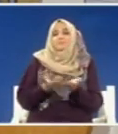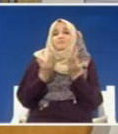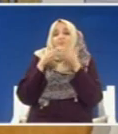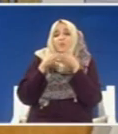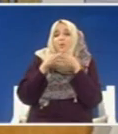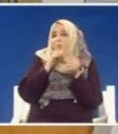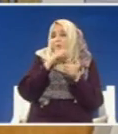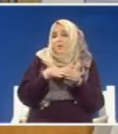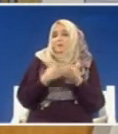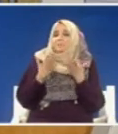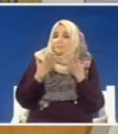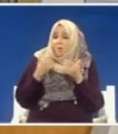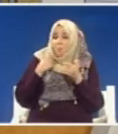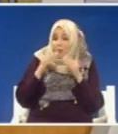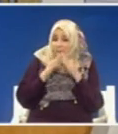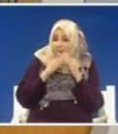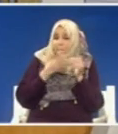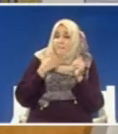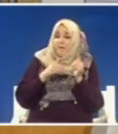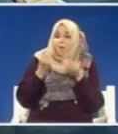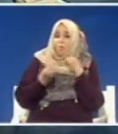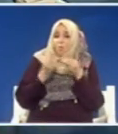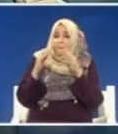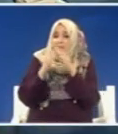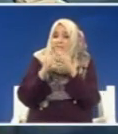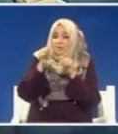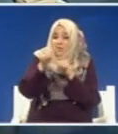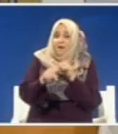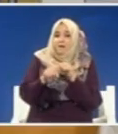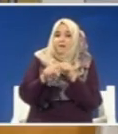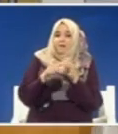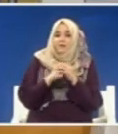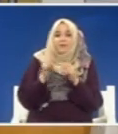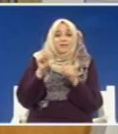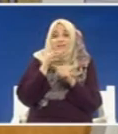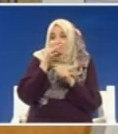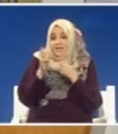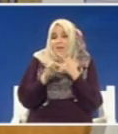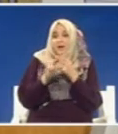الله أصلاتي في بيتي أحسن أم صلاتي في مسجدك هذا؟ قال لها